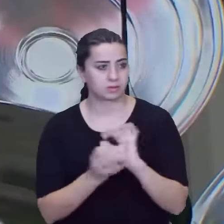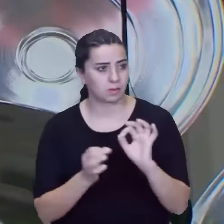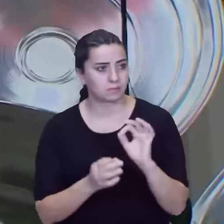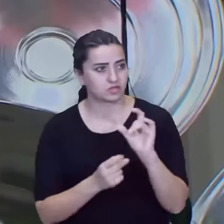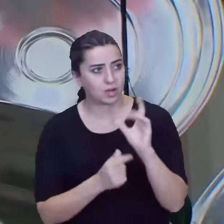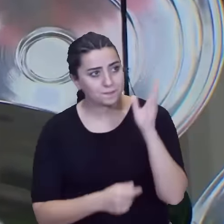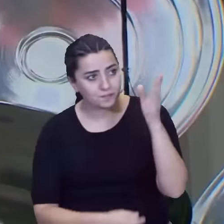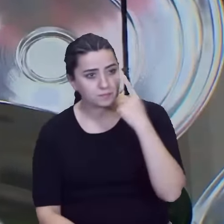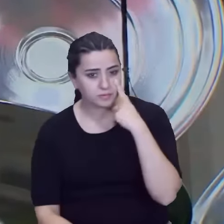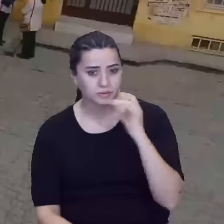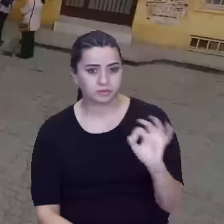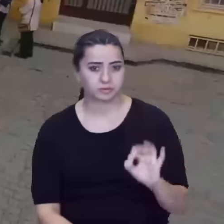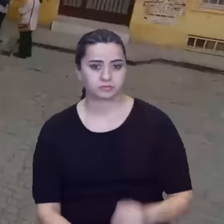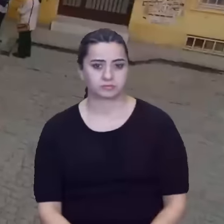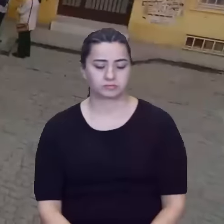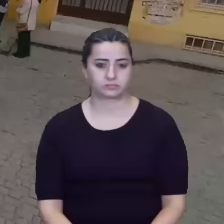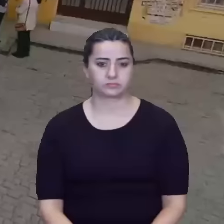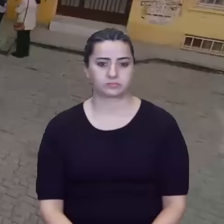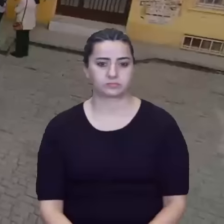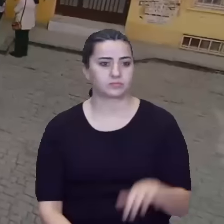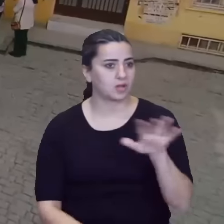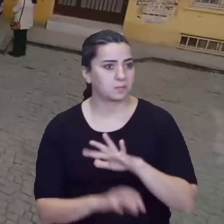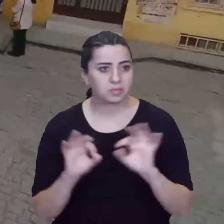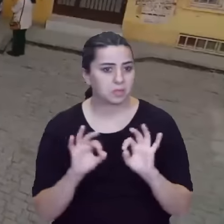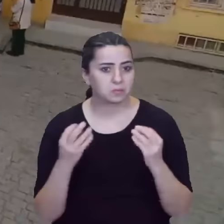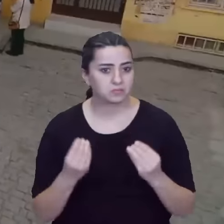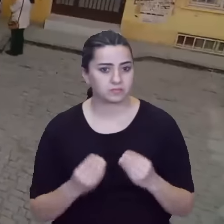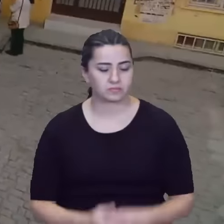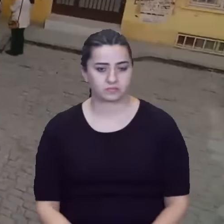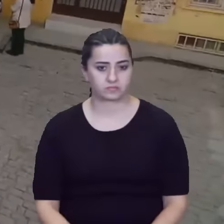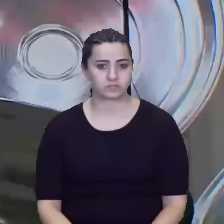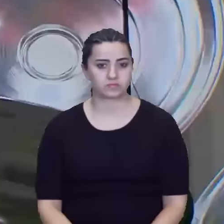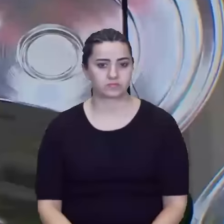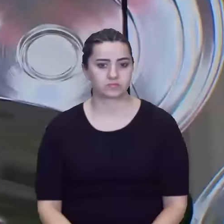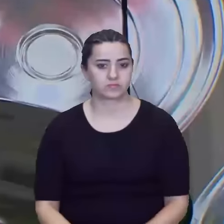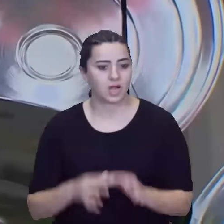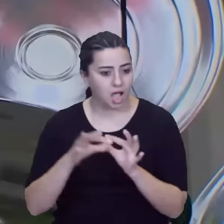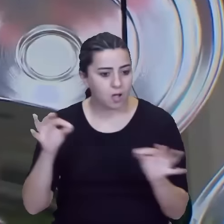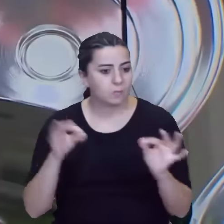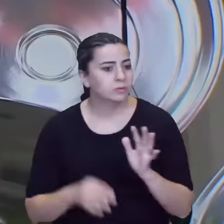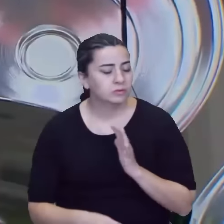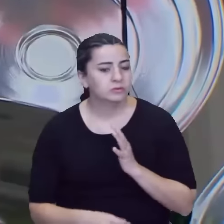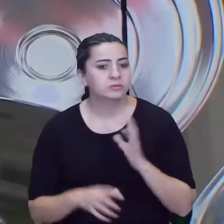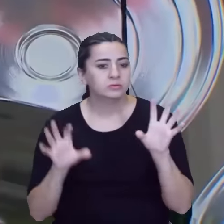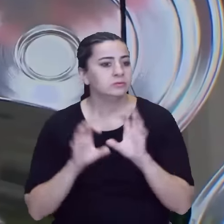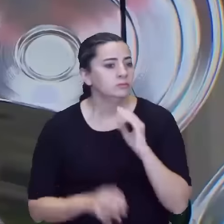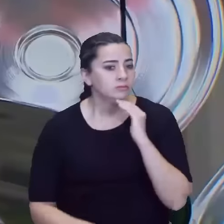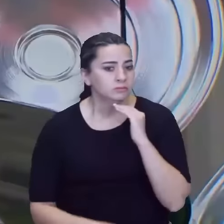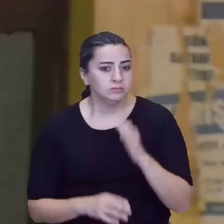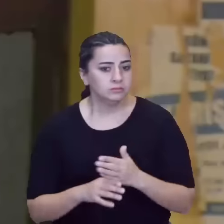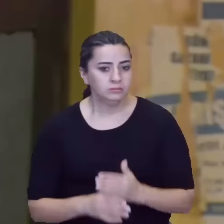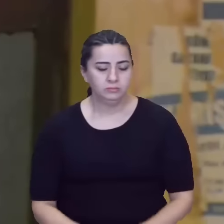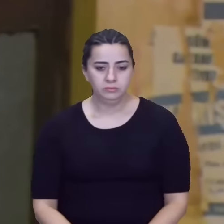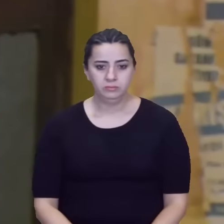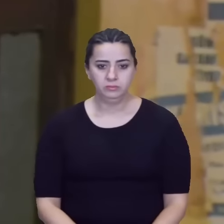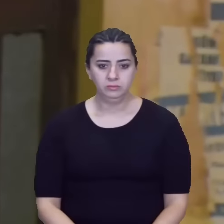Çam. C'ye doğru bakıyor. Her şey tamam, güzel. Ablası da var. Niye yayını almıyor ki bu? Butik